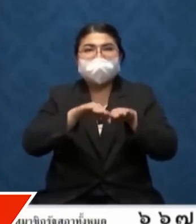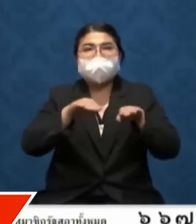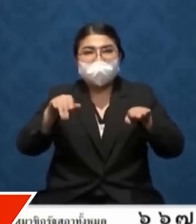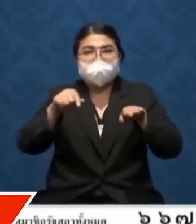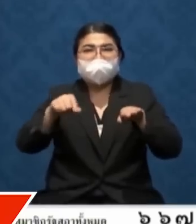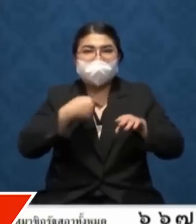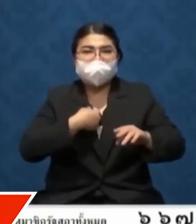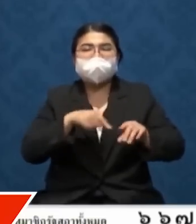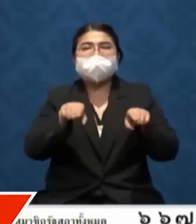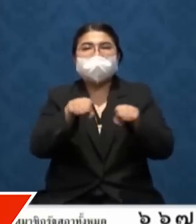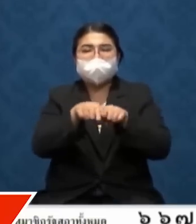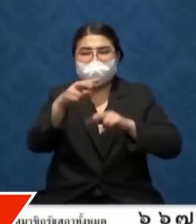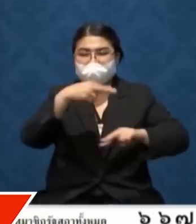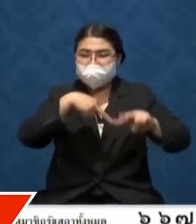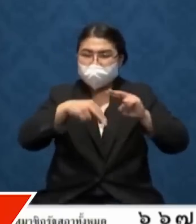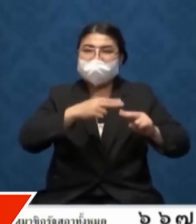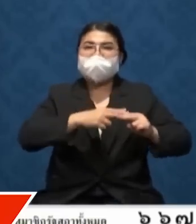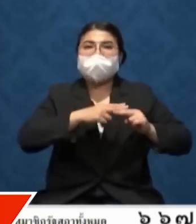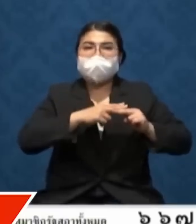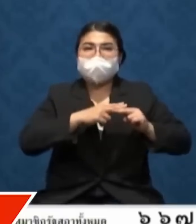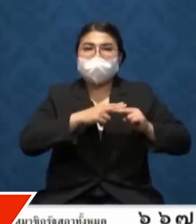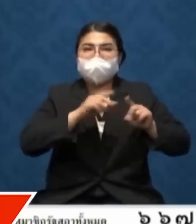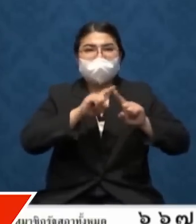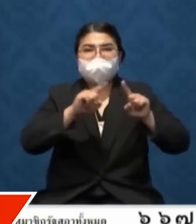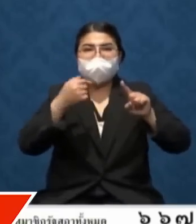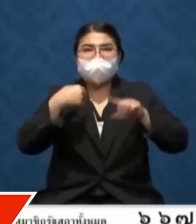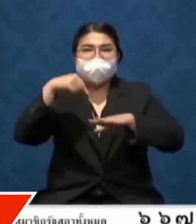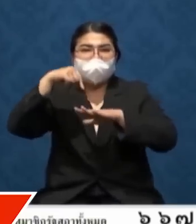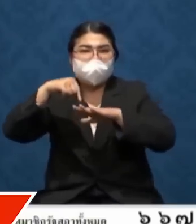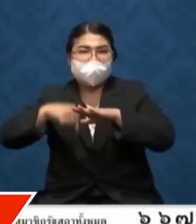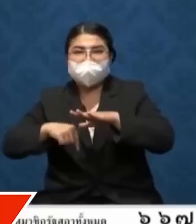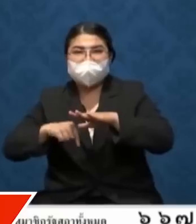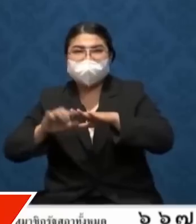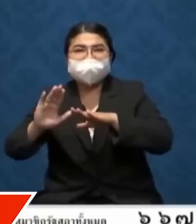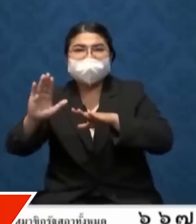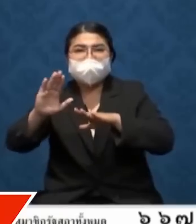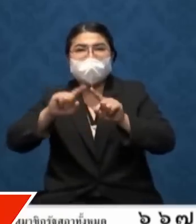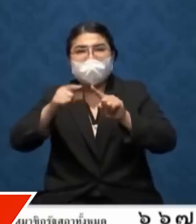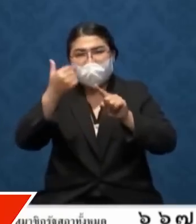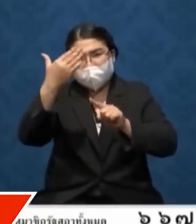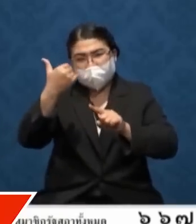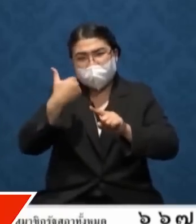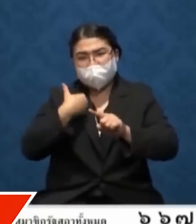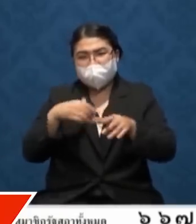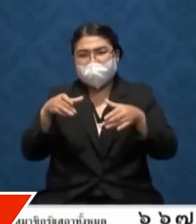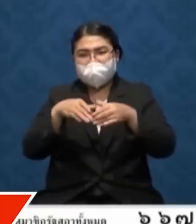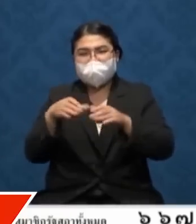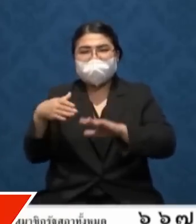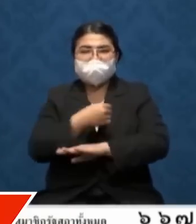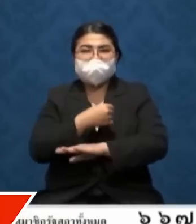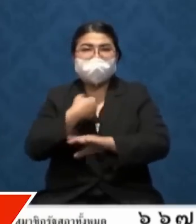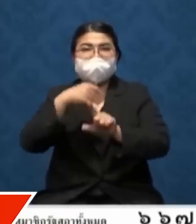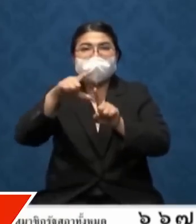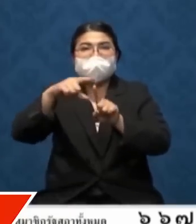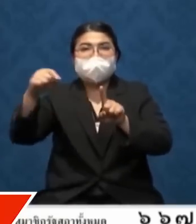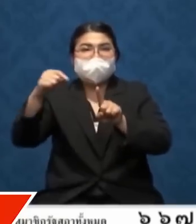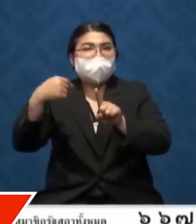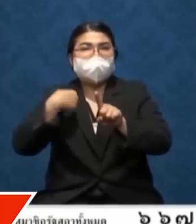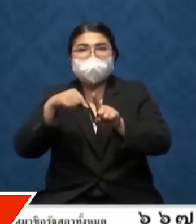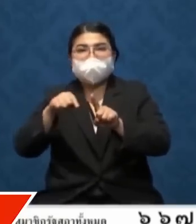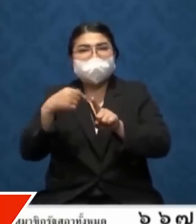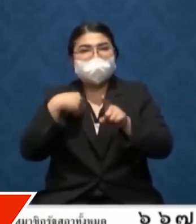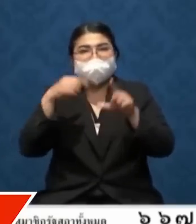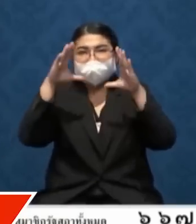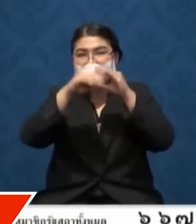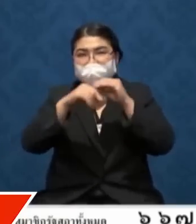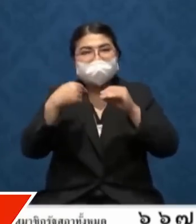ุมตนเองผมไมคงรายเอดประเด็นที่ผมอยากพูดครับเพรวาวัี้พักเก้าไลใช้เวราเต็ที่แ่ๆข้ามมดดก